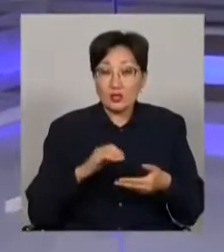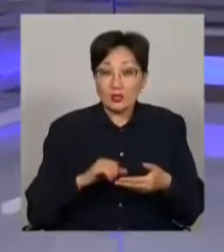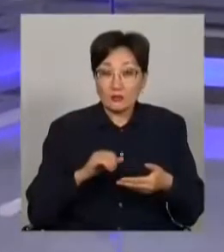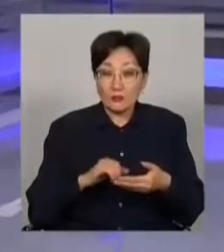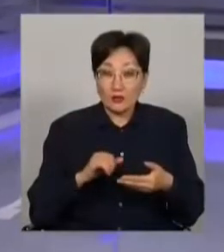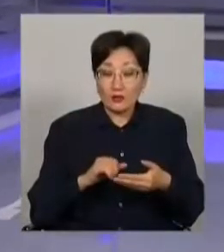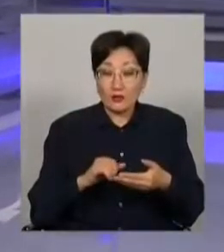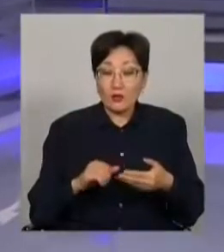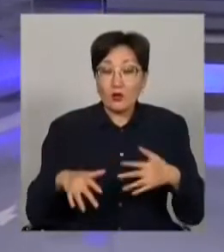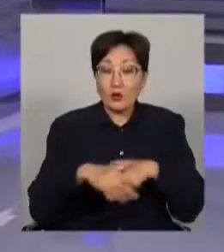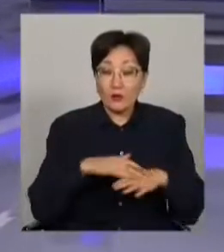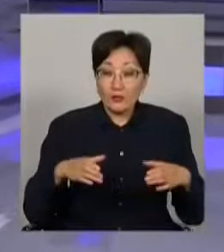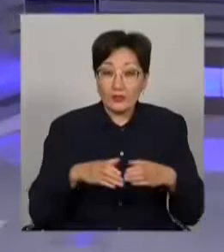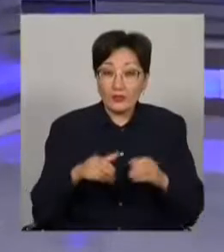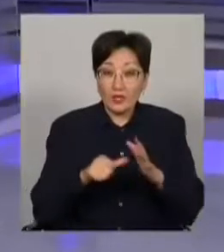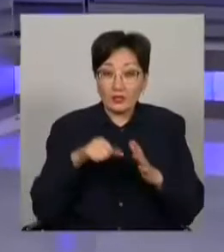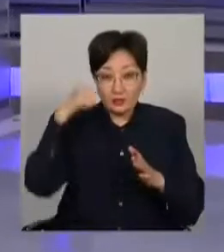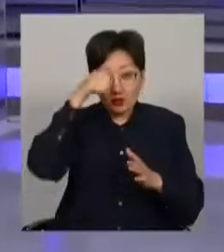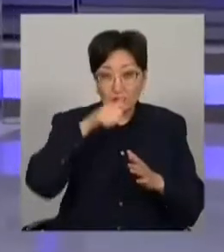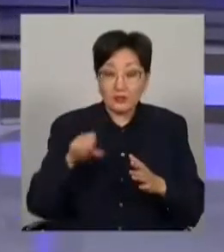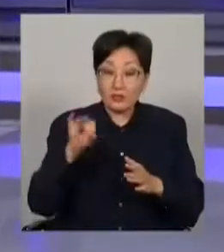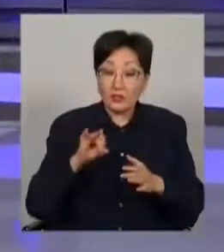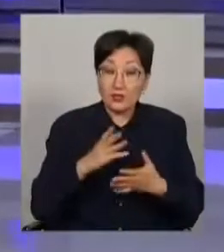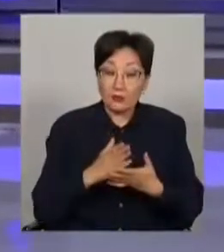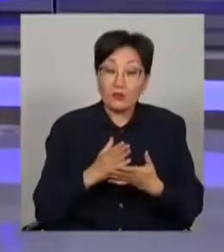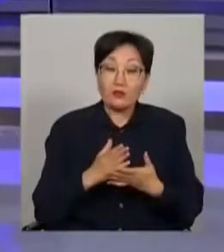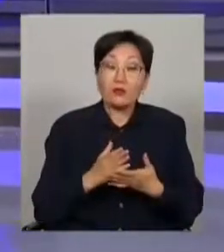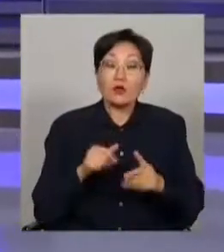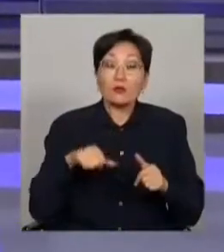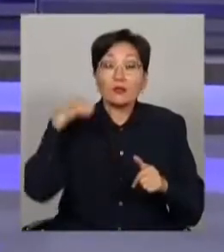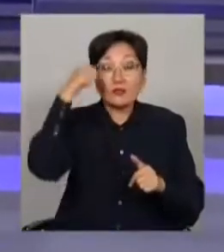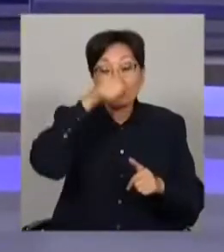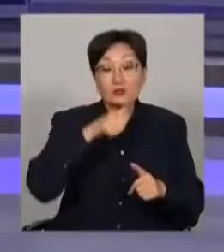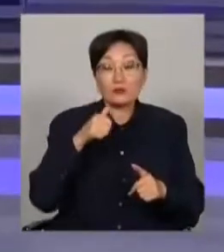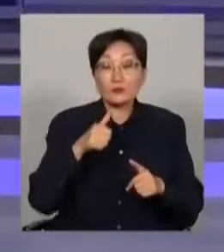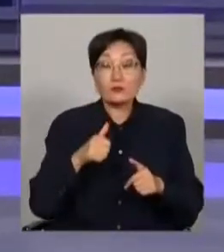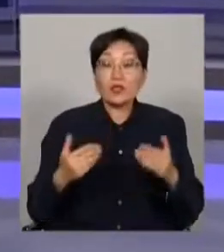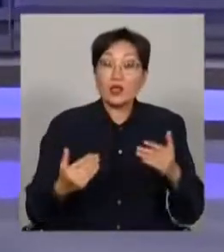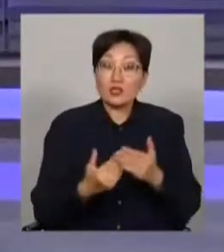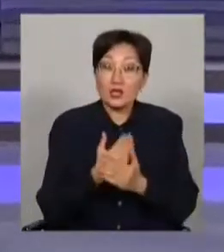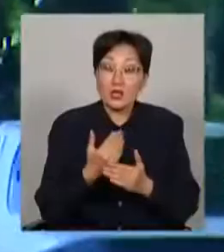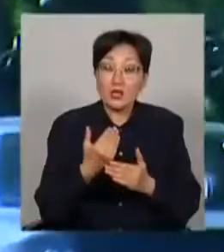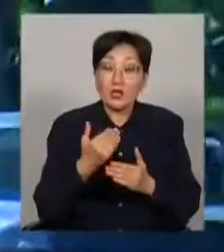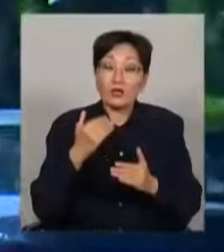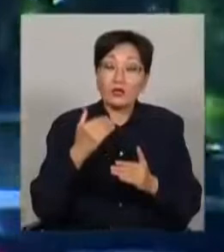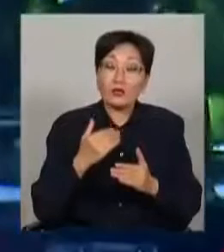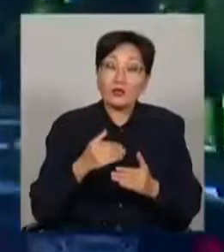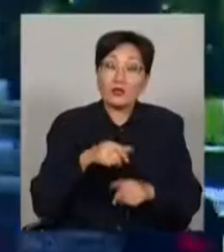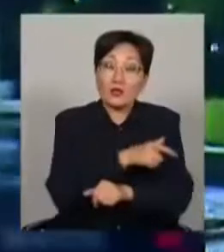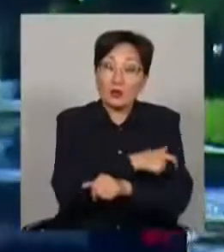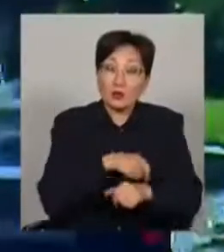бар Алматы қаласында қоғамдық кеңестің. Енді биылғы жылғы жаңа құрам еліміздегі